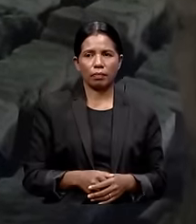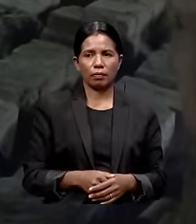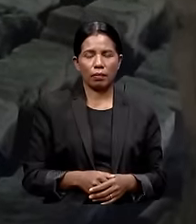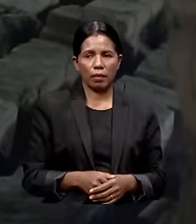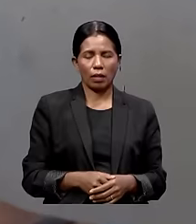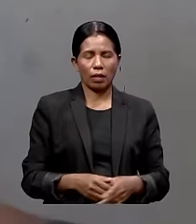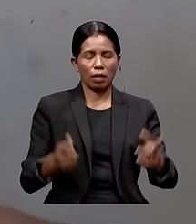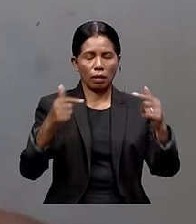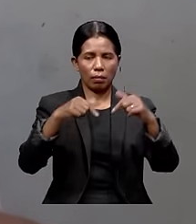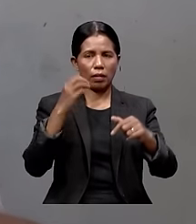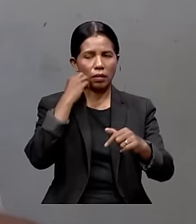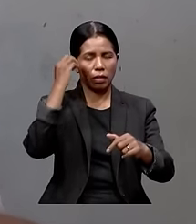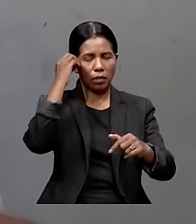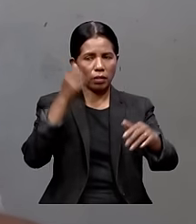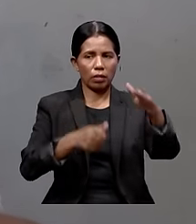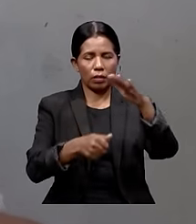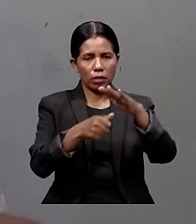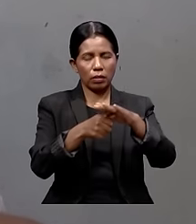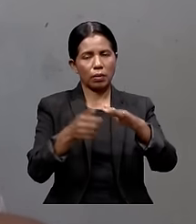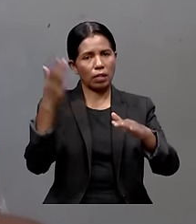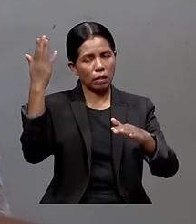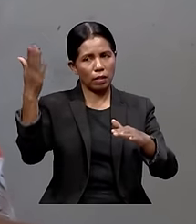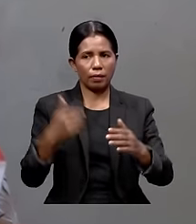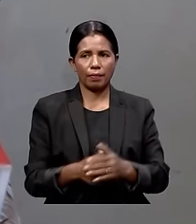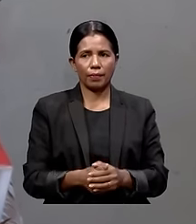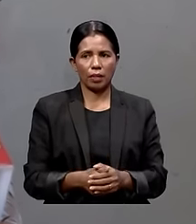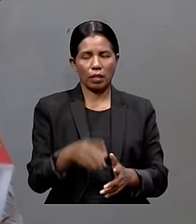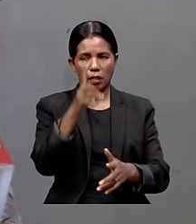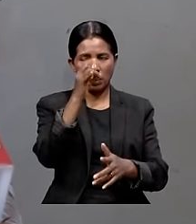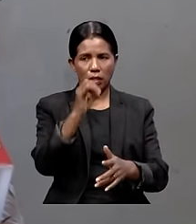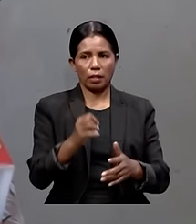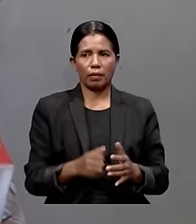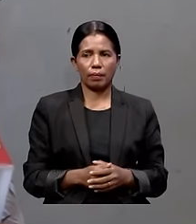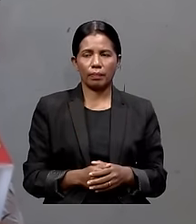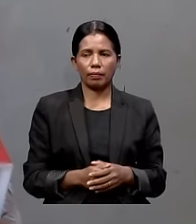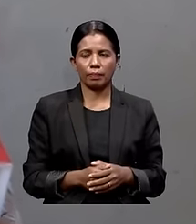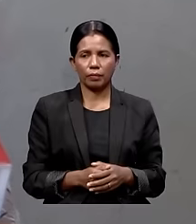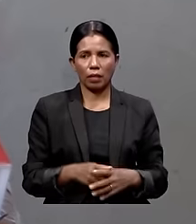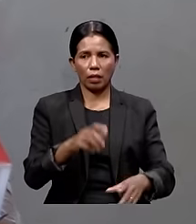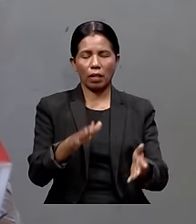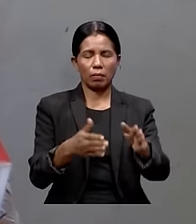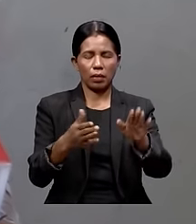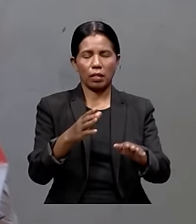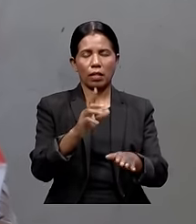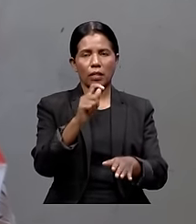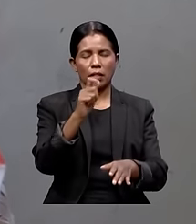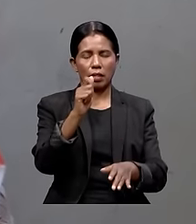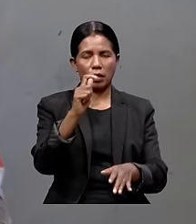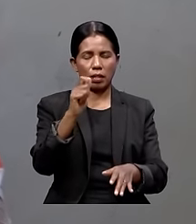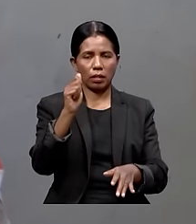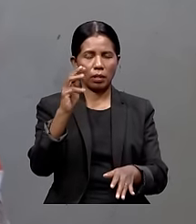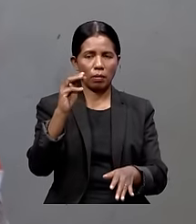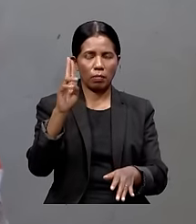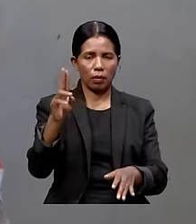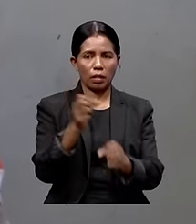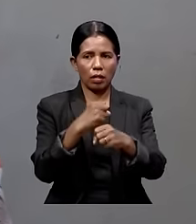Mai helete, subar helete neva, ansia ilara nene, ansia be matibia tatamu nene, sirane sempre lao ba, ansia